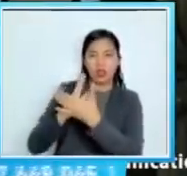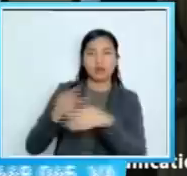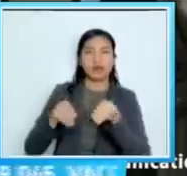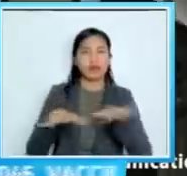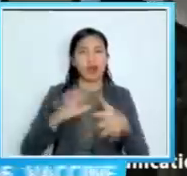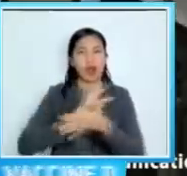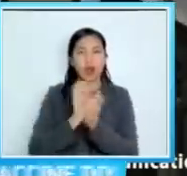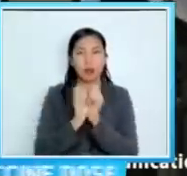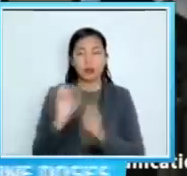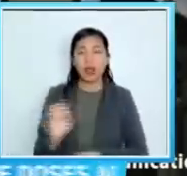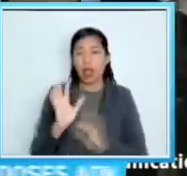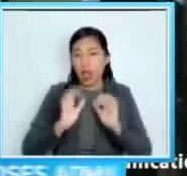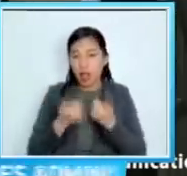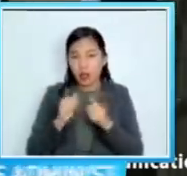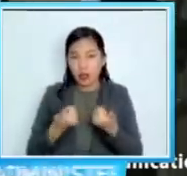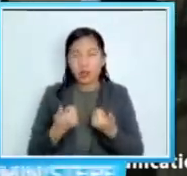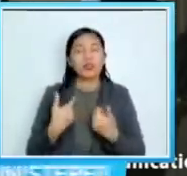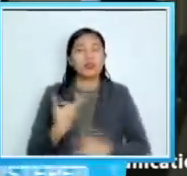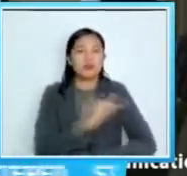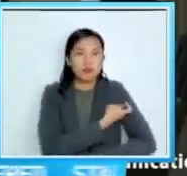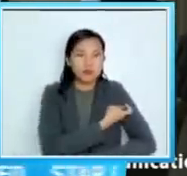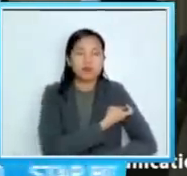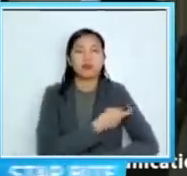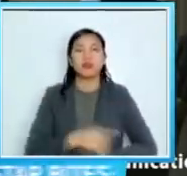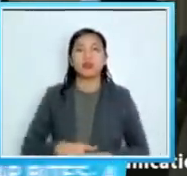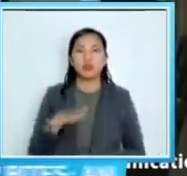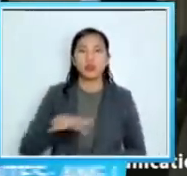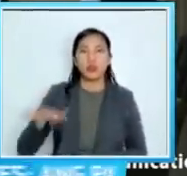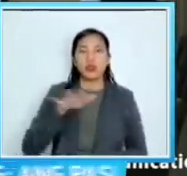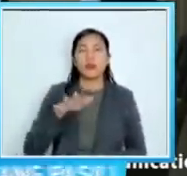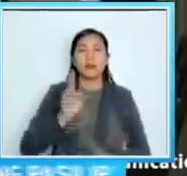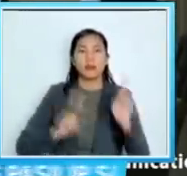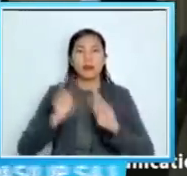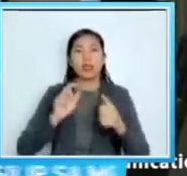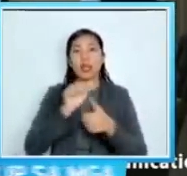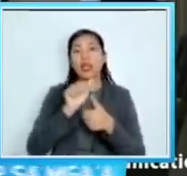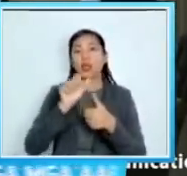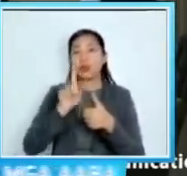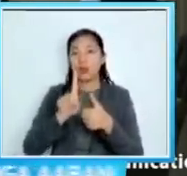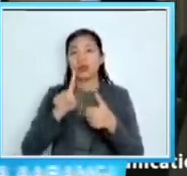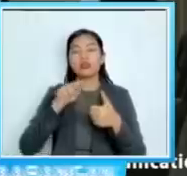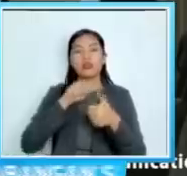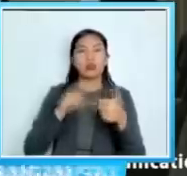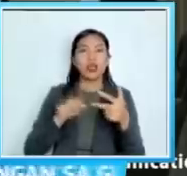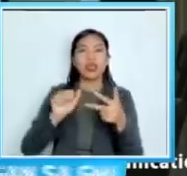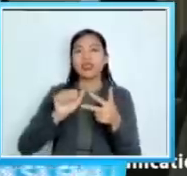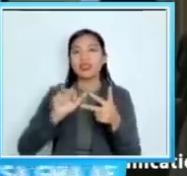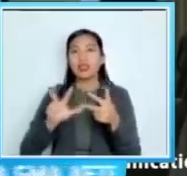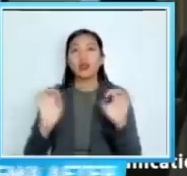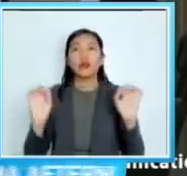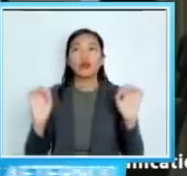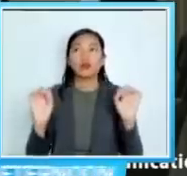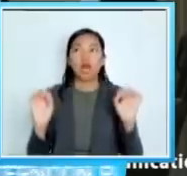If we really massively vaccinate particularly yung mga A2 and A3 with our boosters based on sa revelations ng Israel